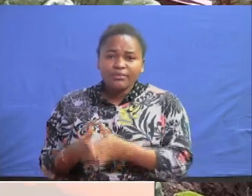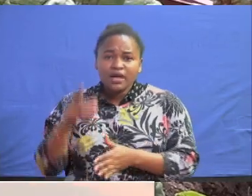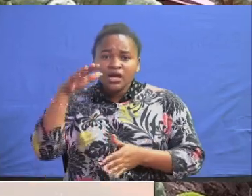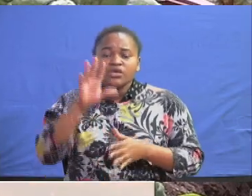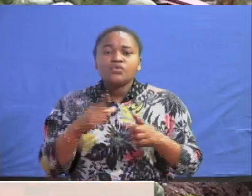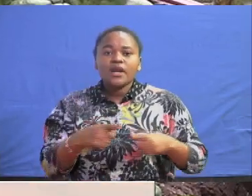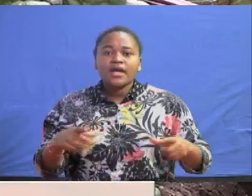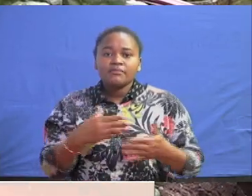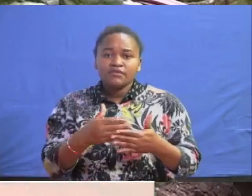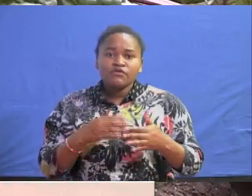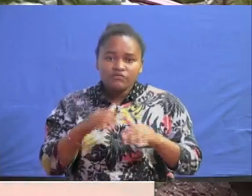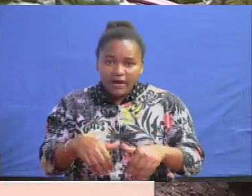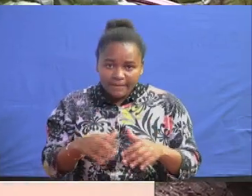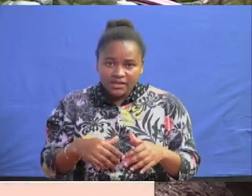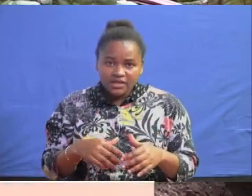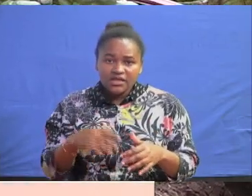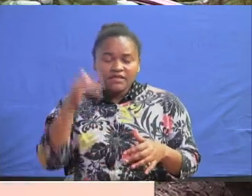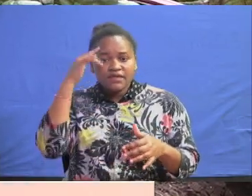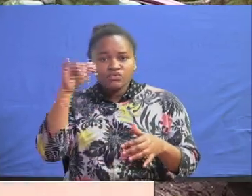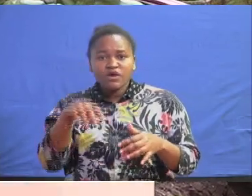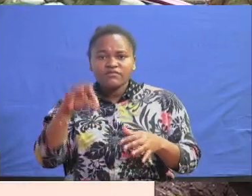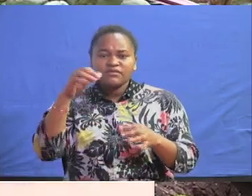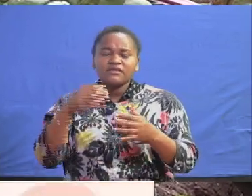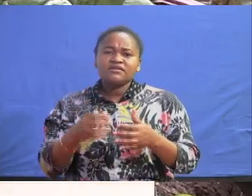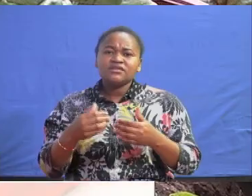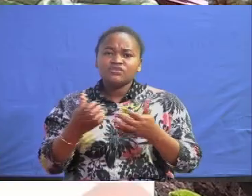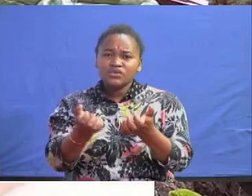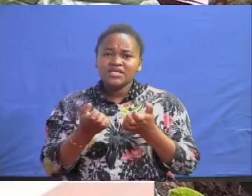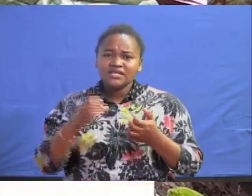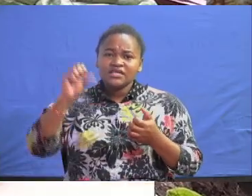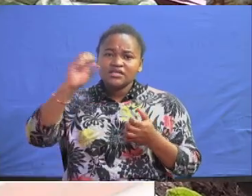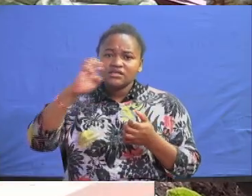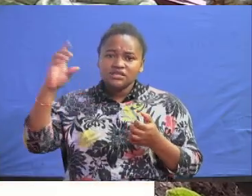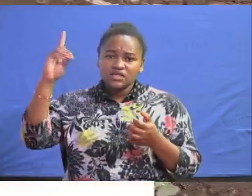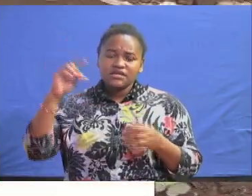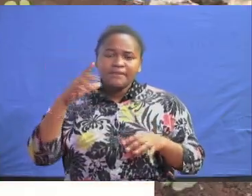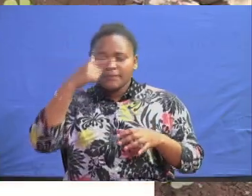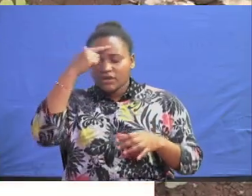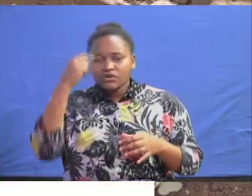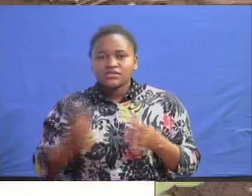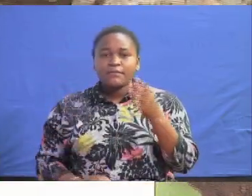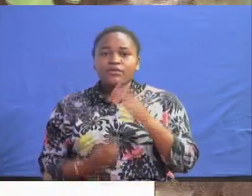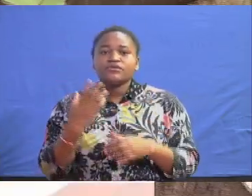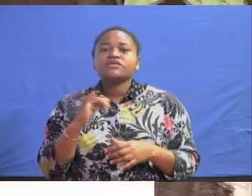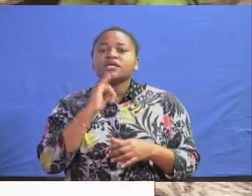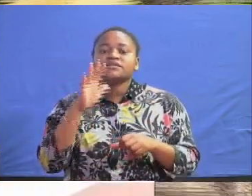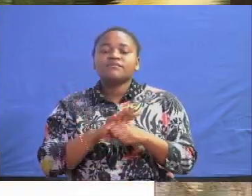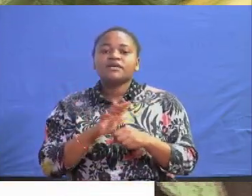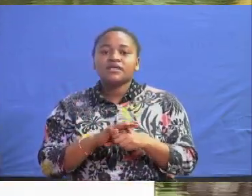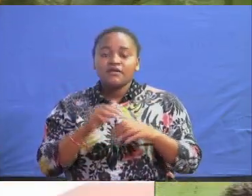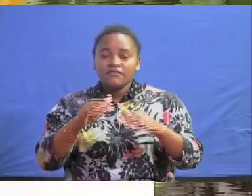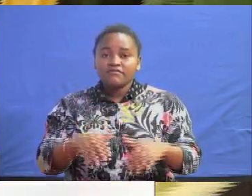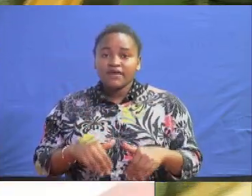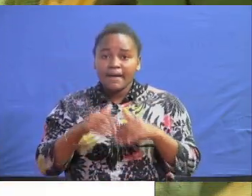kabla ya kupanda. Bora tu uwe na mbegu zinazofaa, maana mazao yake ni mengi. Kilimo